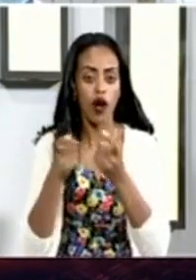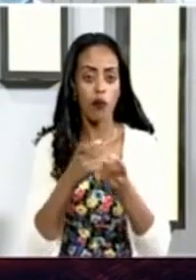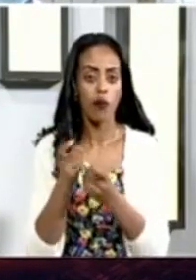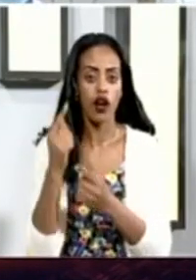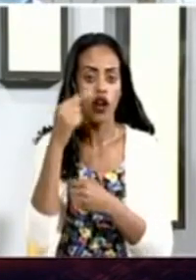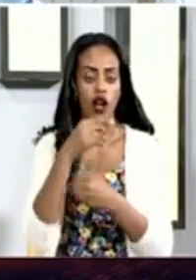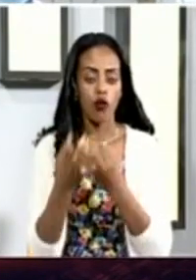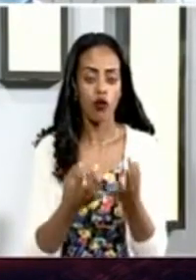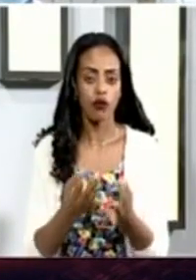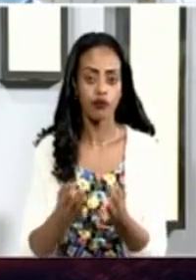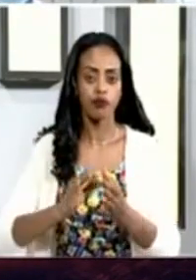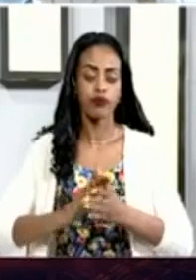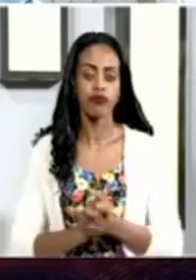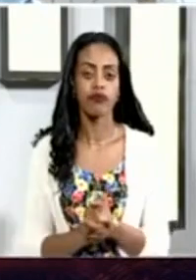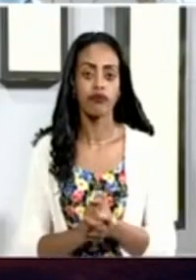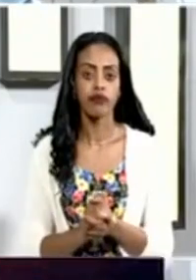ዕላው ገይሮም።